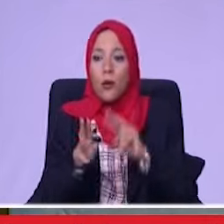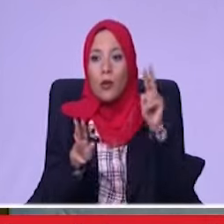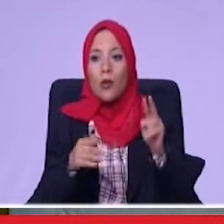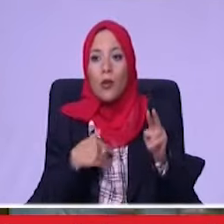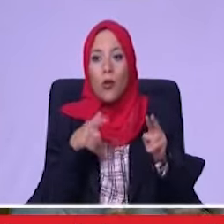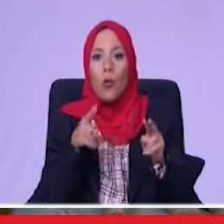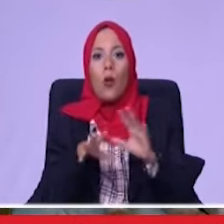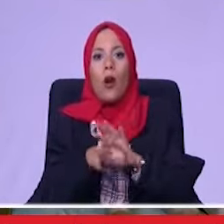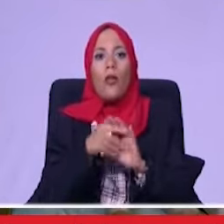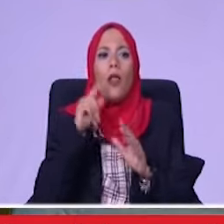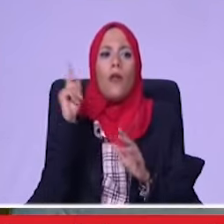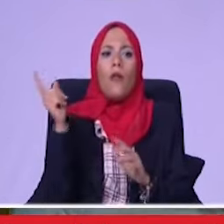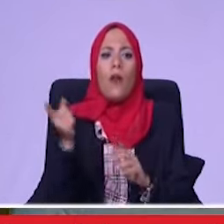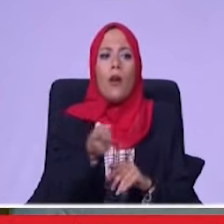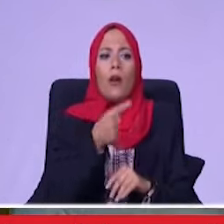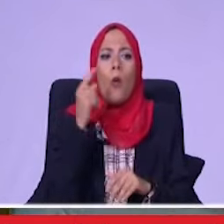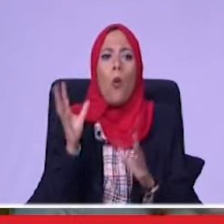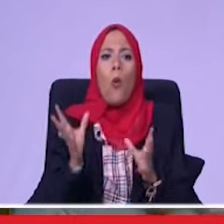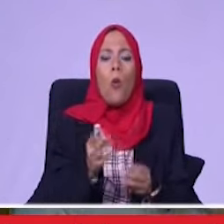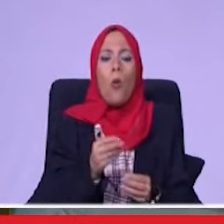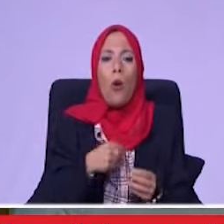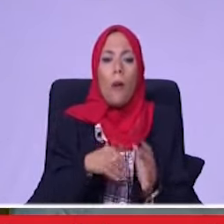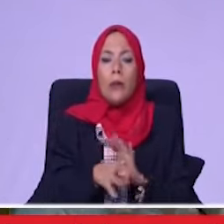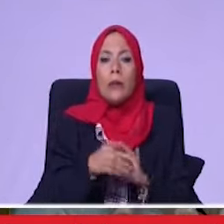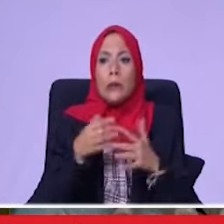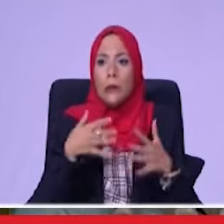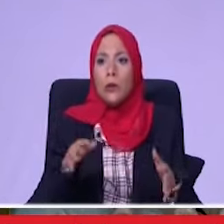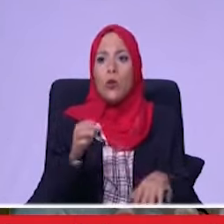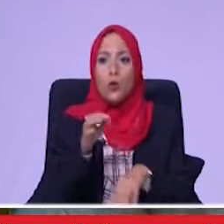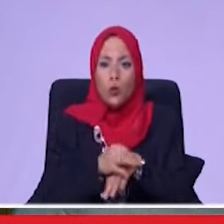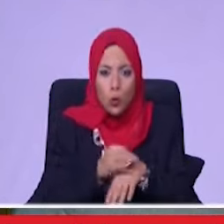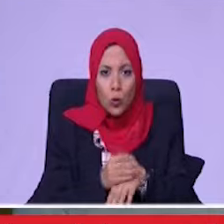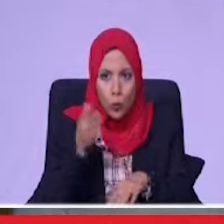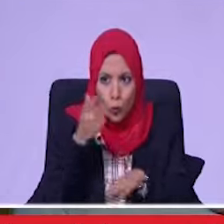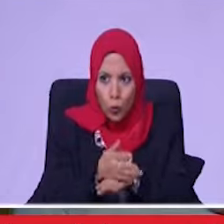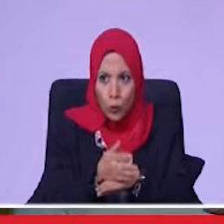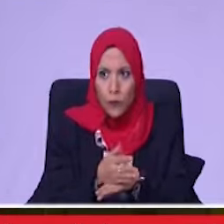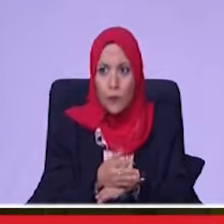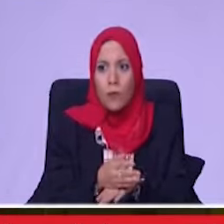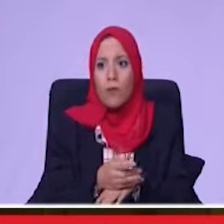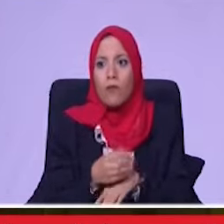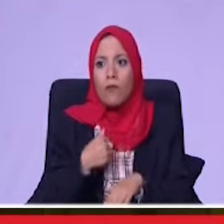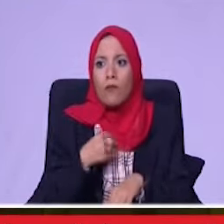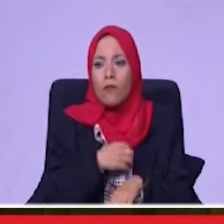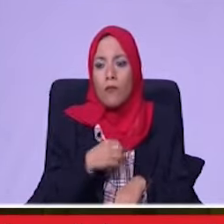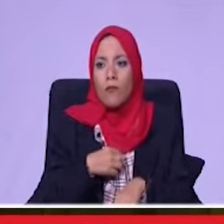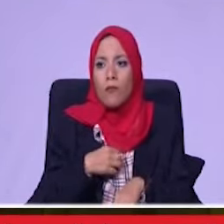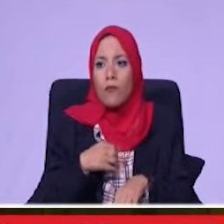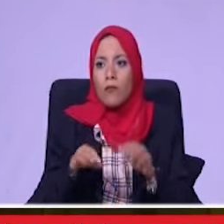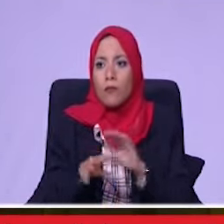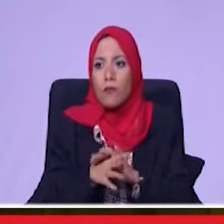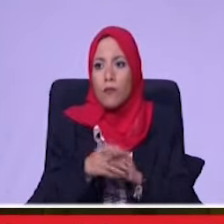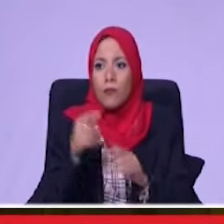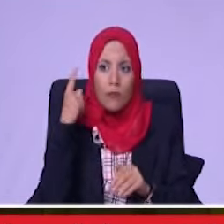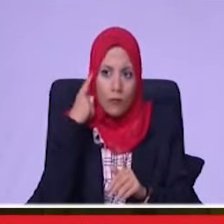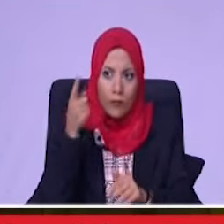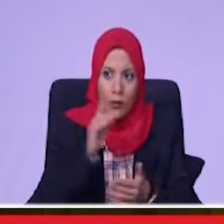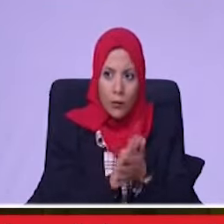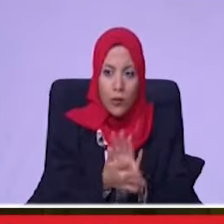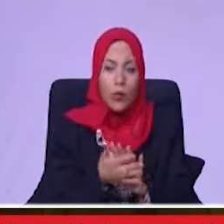السبل اللي اتخذناها طب يعني الطب قال ايه طيب يعني التقرير بيقول ما بيسمعش هو مركب